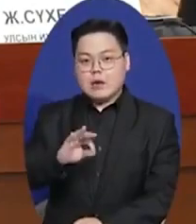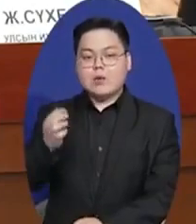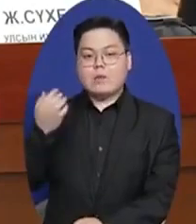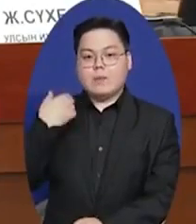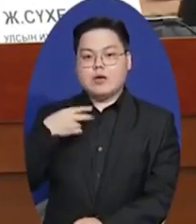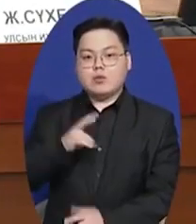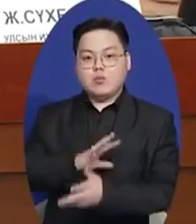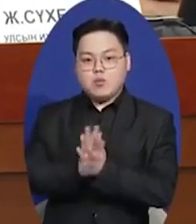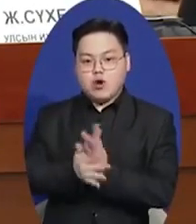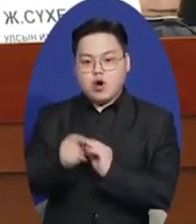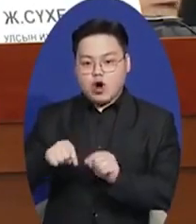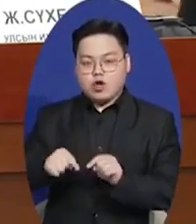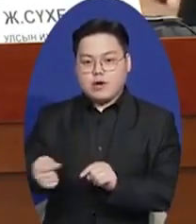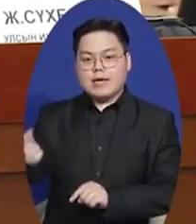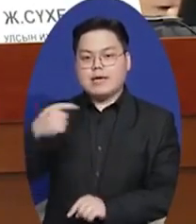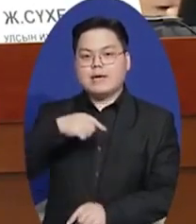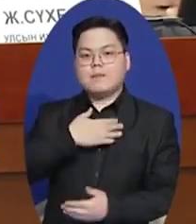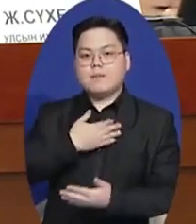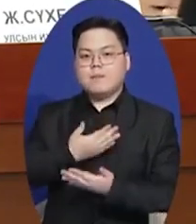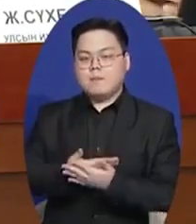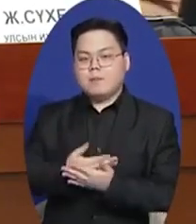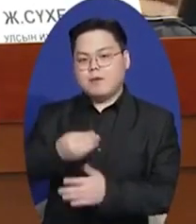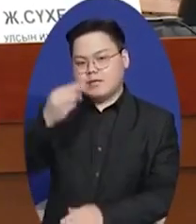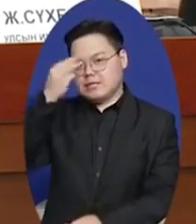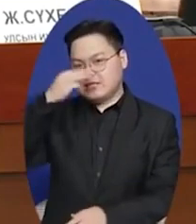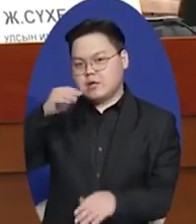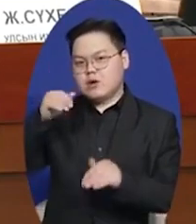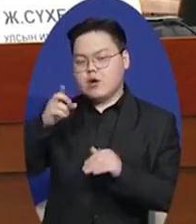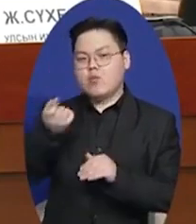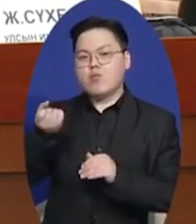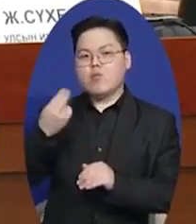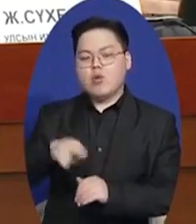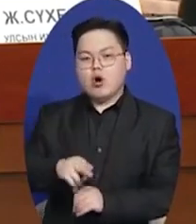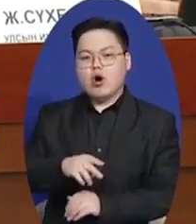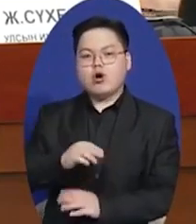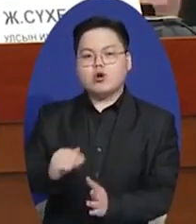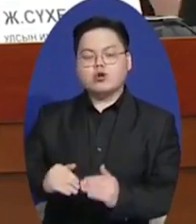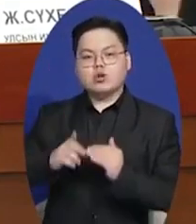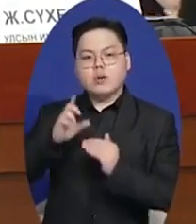Хөгжлийн банк Чингис бонд гэхээр одоо та